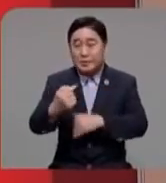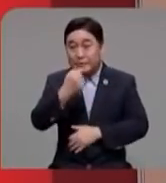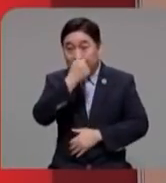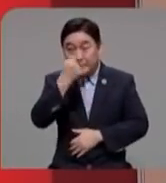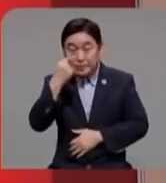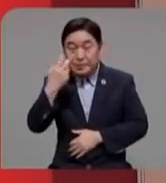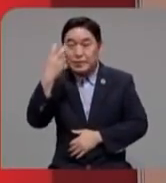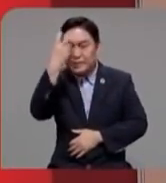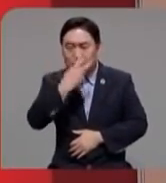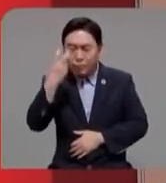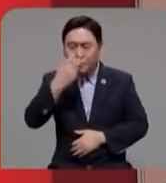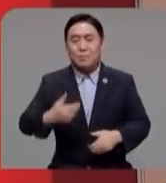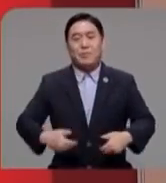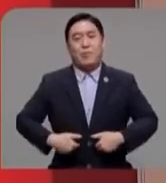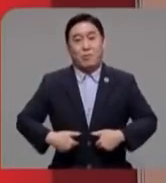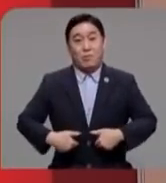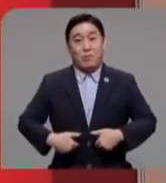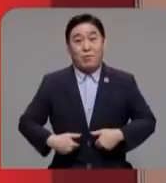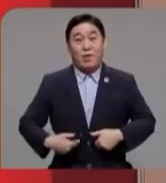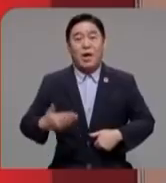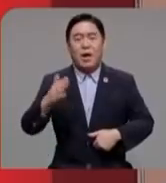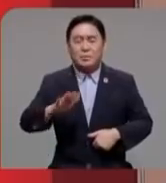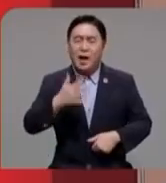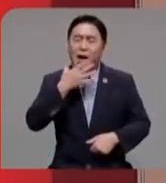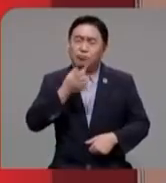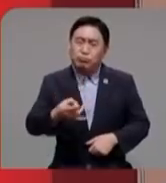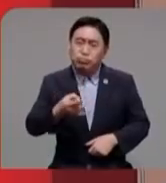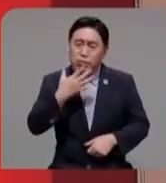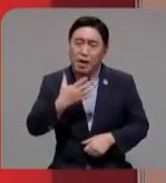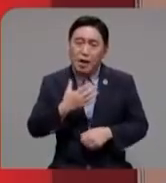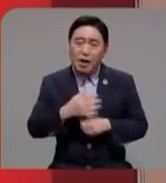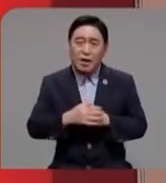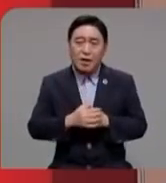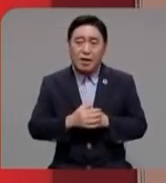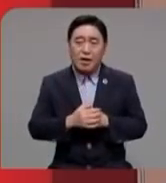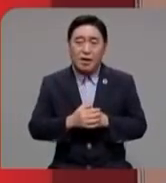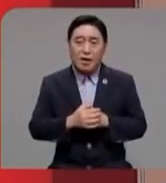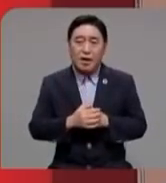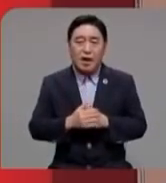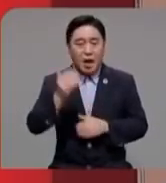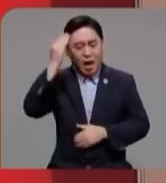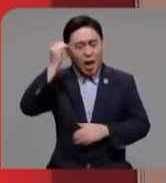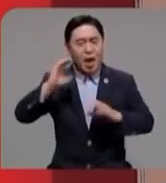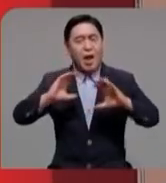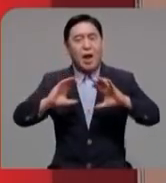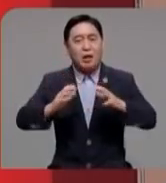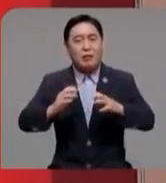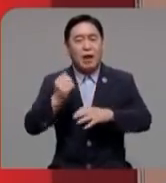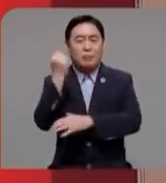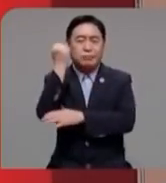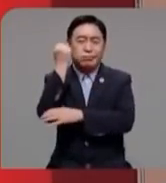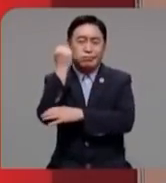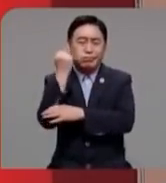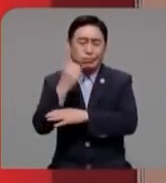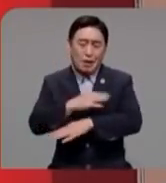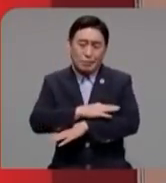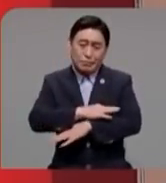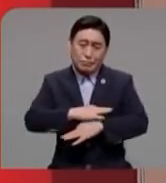검증도 필요하겠습니다만은 참 불행하게도 우리나라가